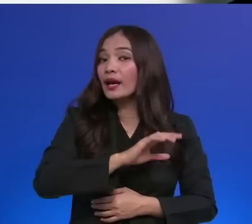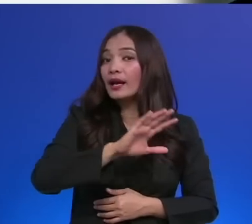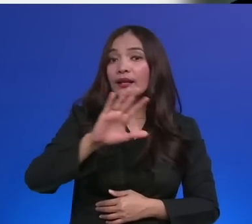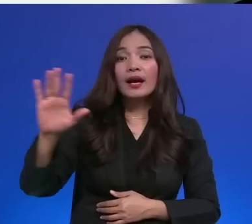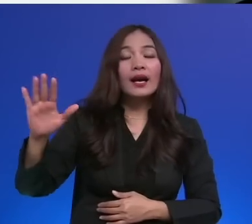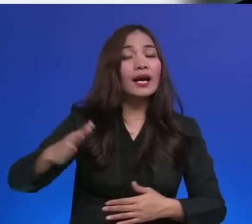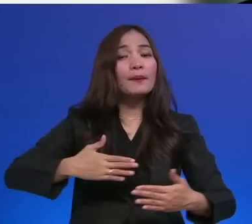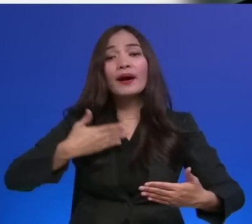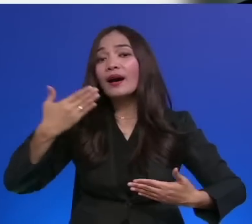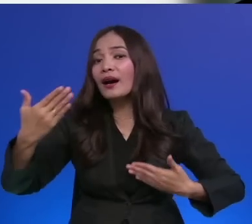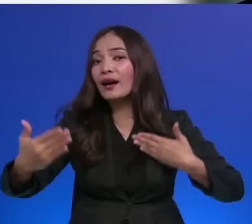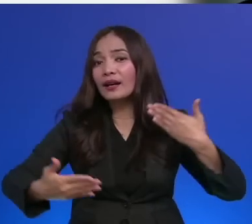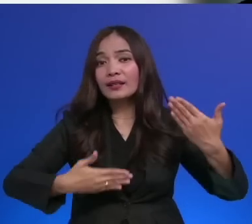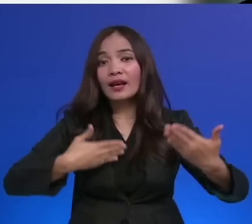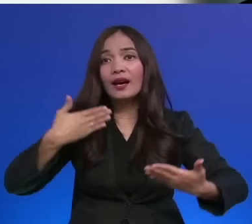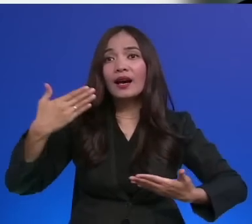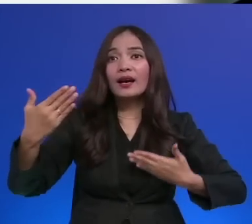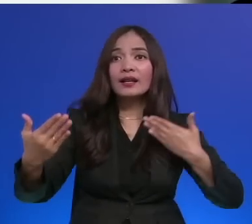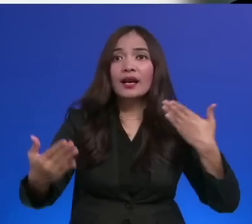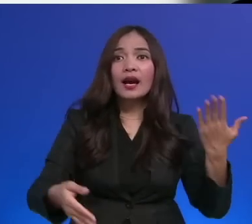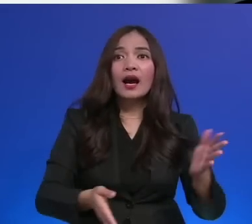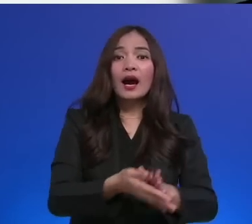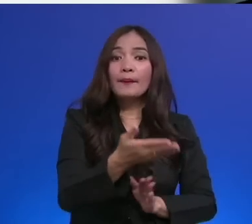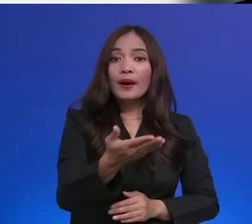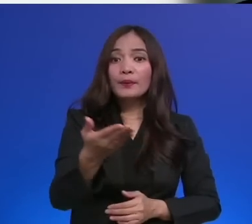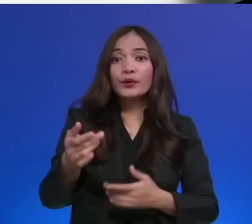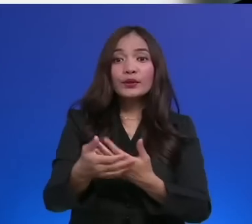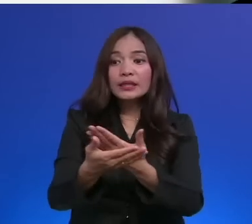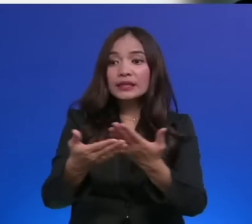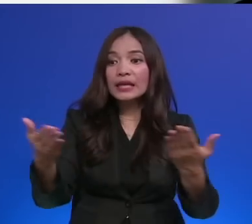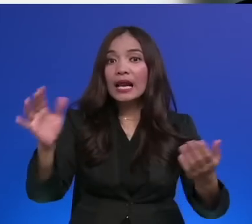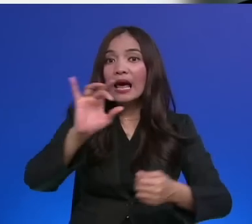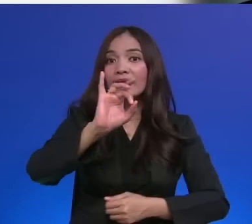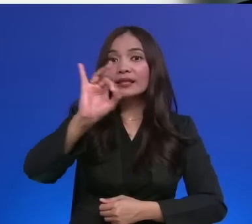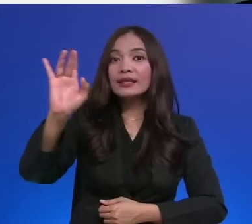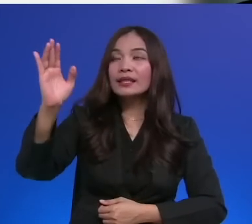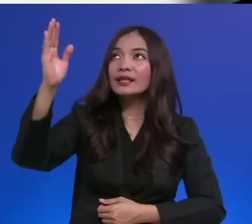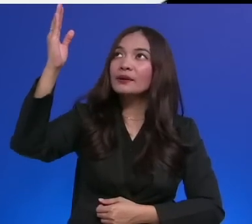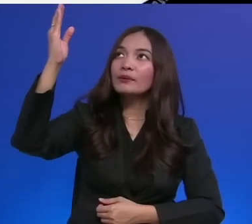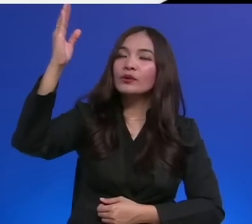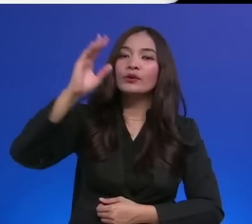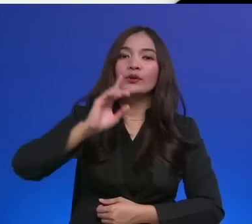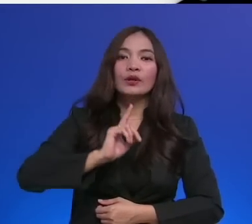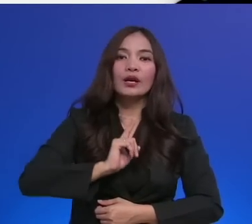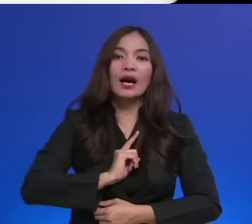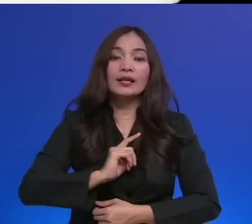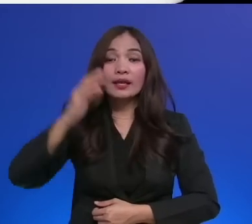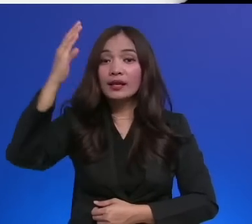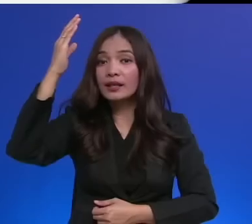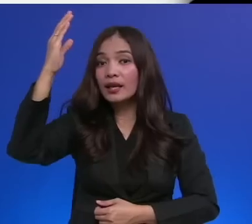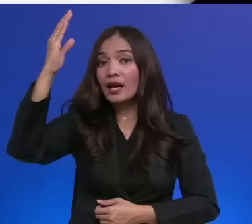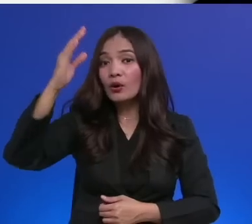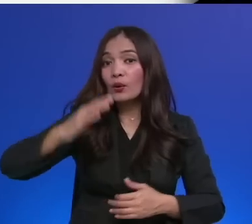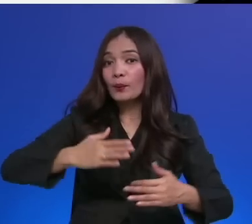Tak ada kebahagiaan apapun selain dirimu, hanya